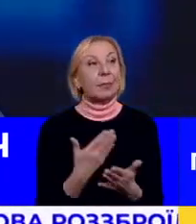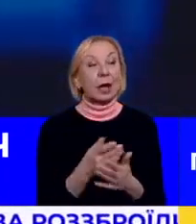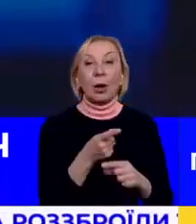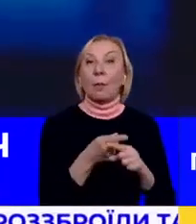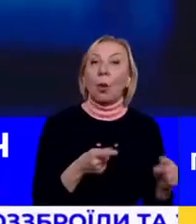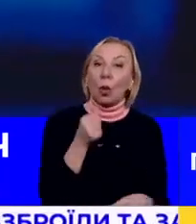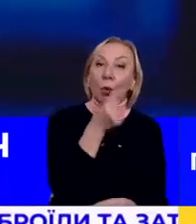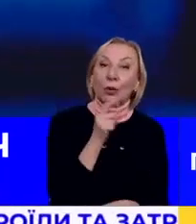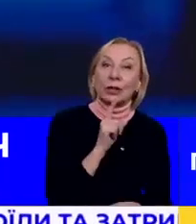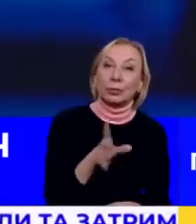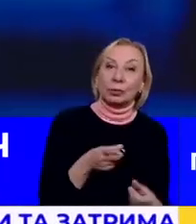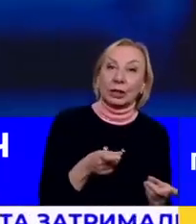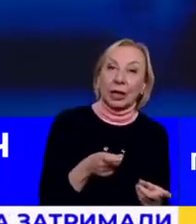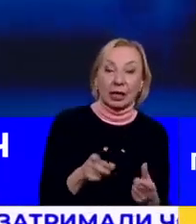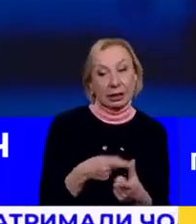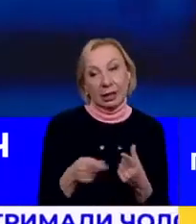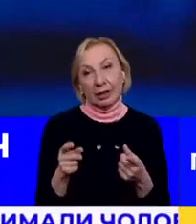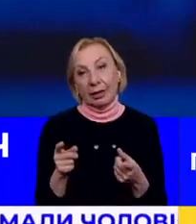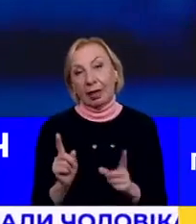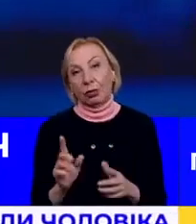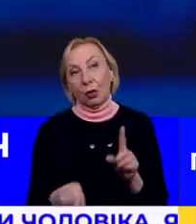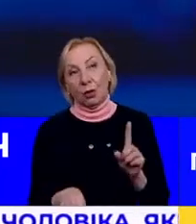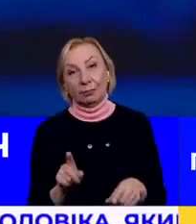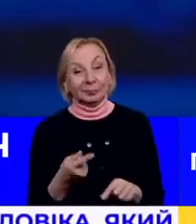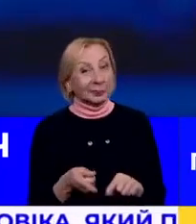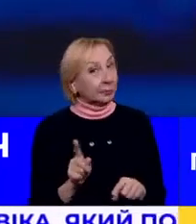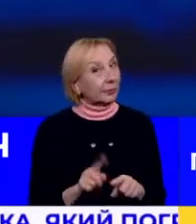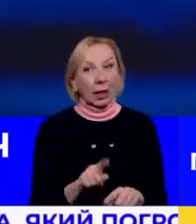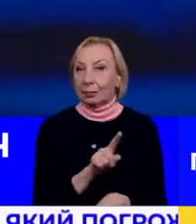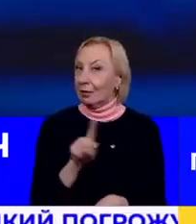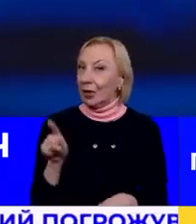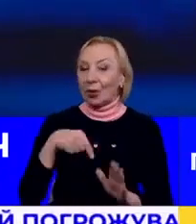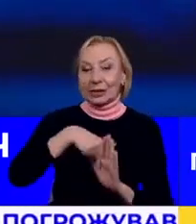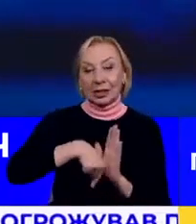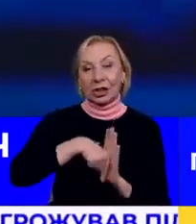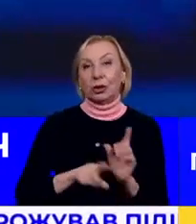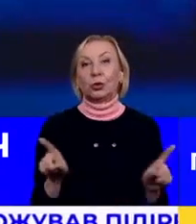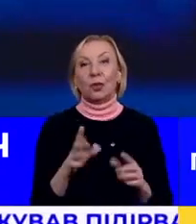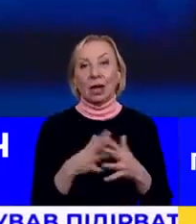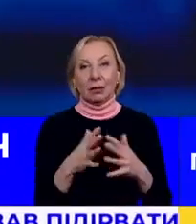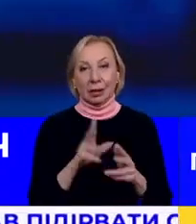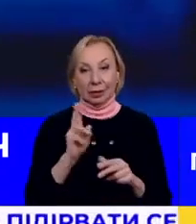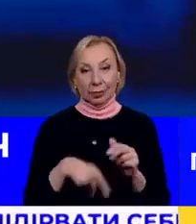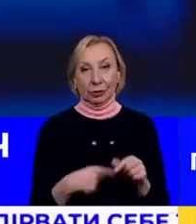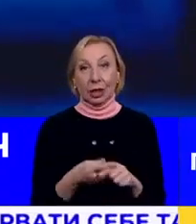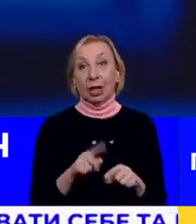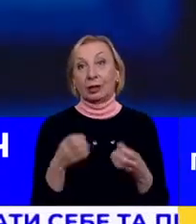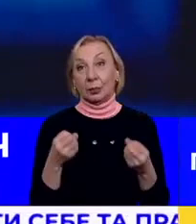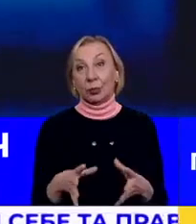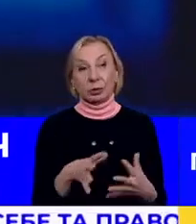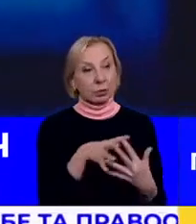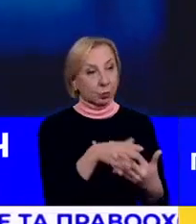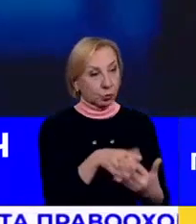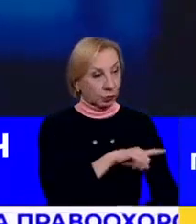будут редко, то это не означает, что война закончилась. Перемирие не окончание войны. Это война переходит в фазу с малой интенсивностью